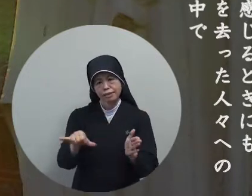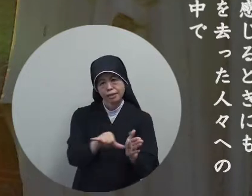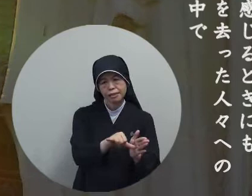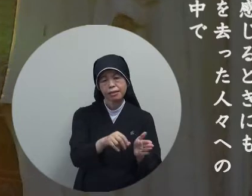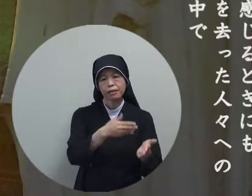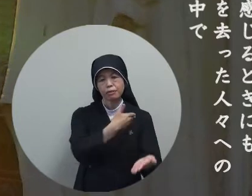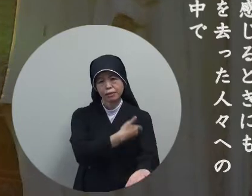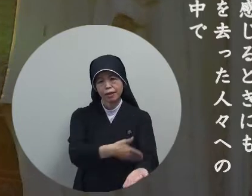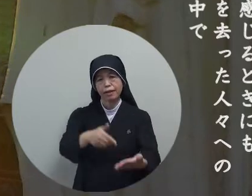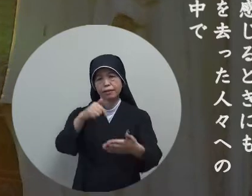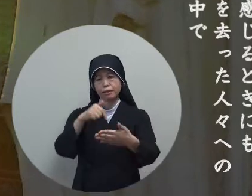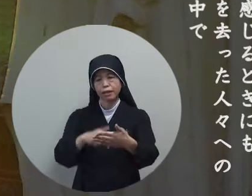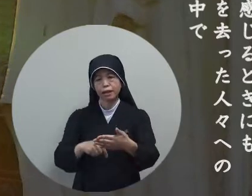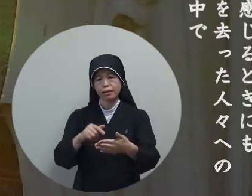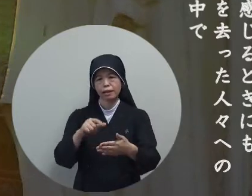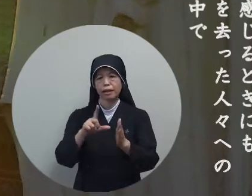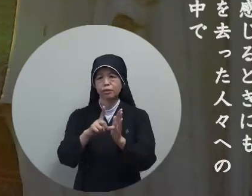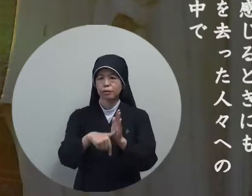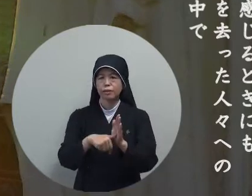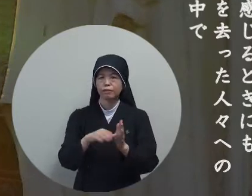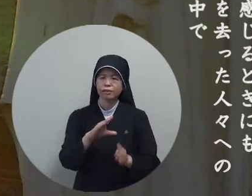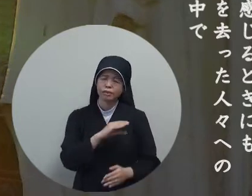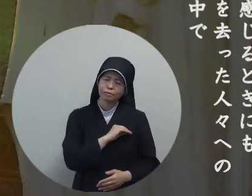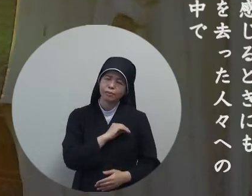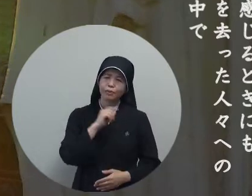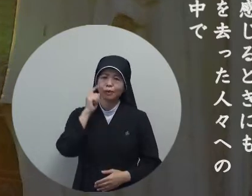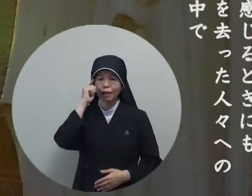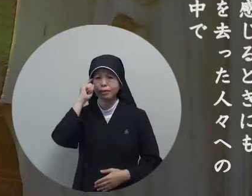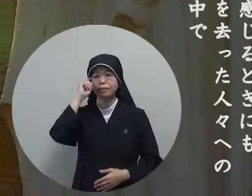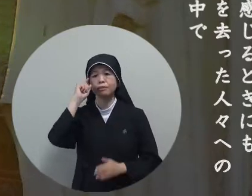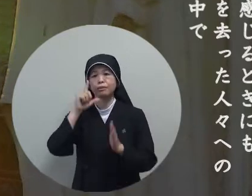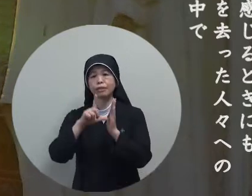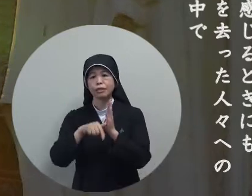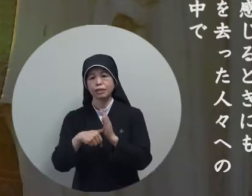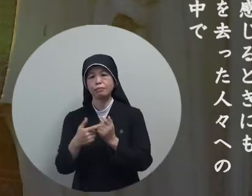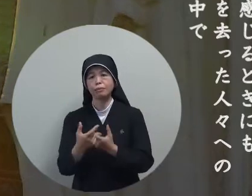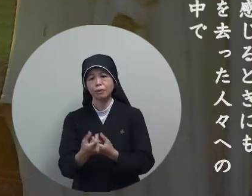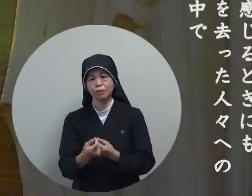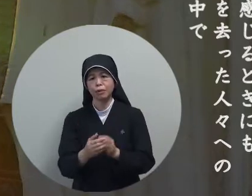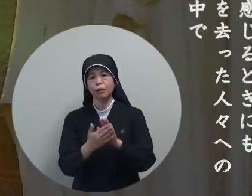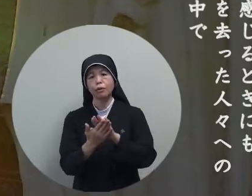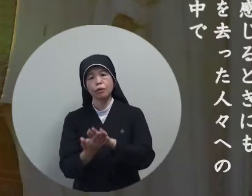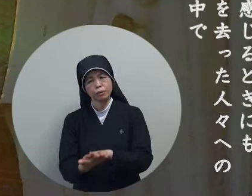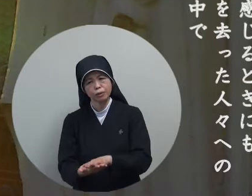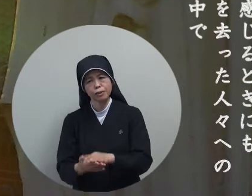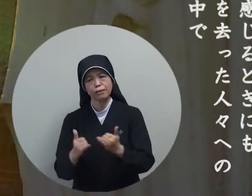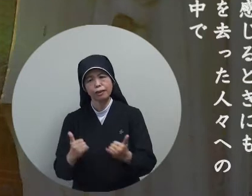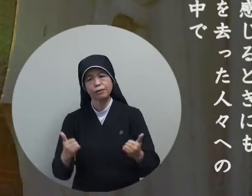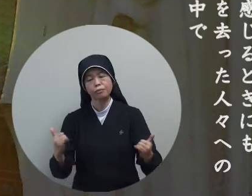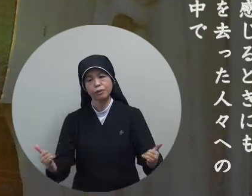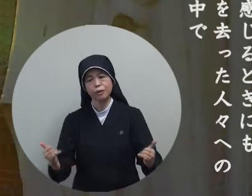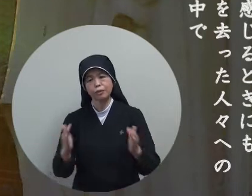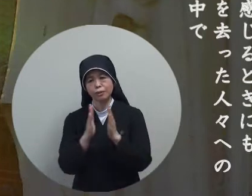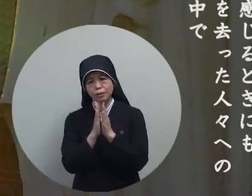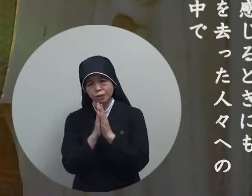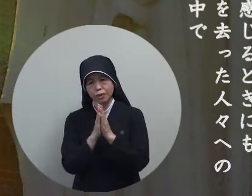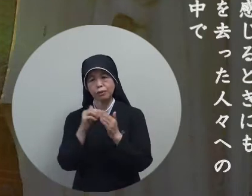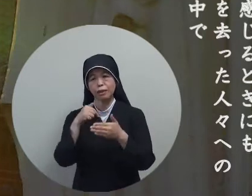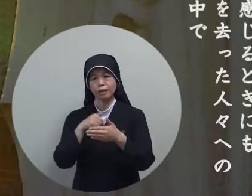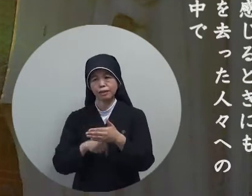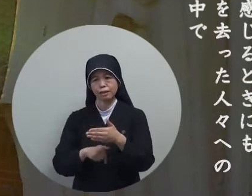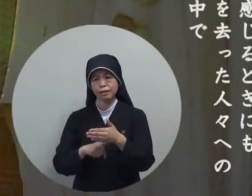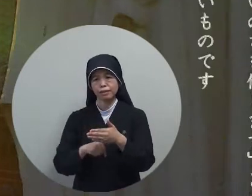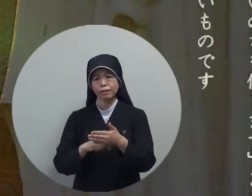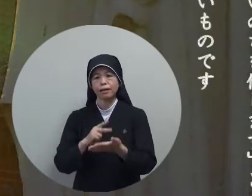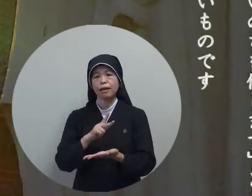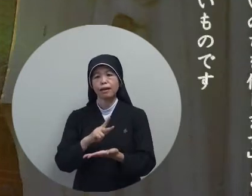流れの中で時には絶望を感じる時にも、 この世を去った人々への祈りの中